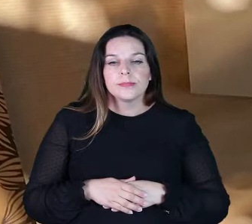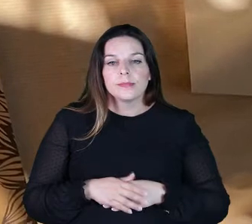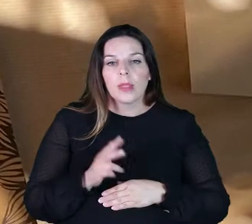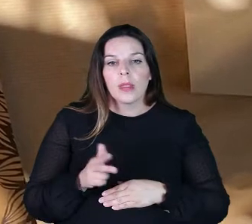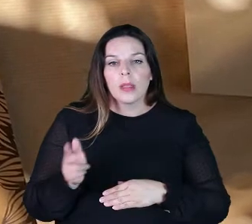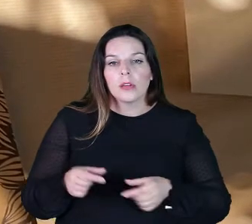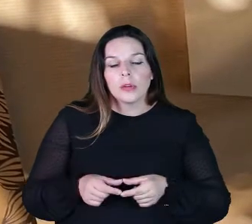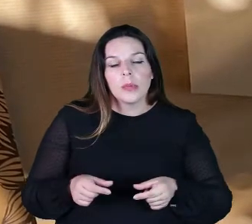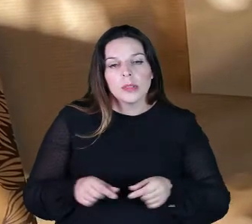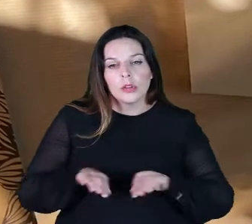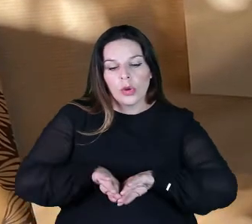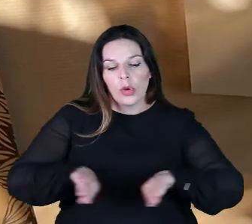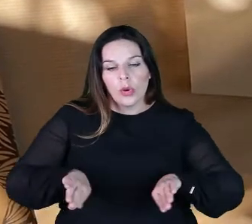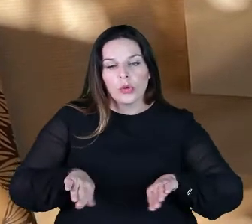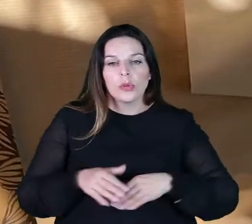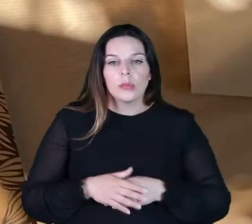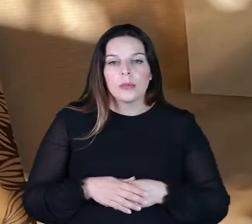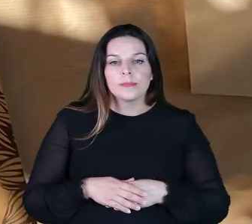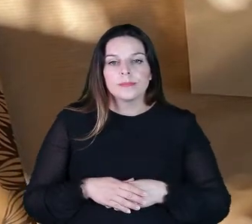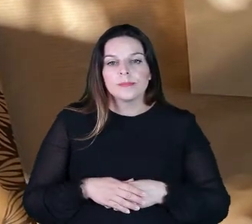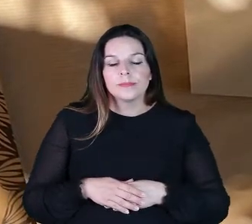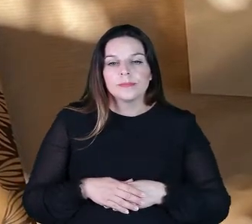przegięcia, każdy pasek osobno, żeby się starannie